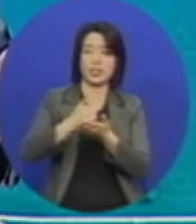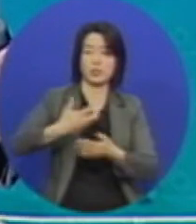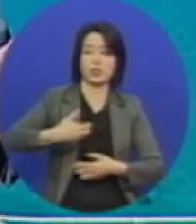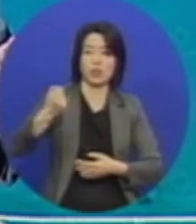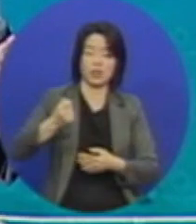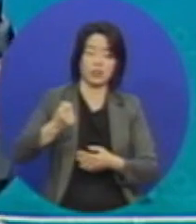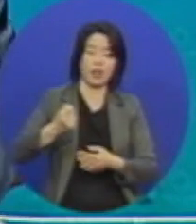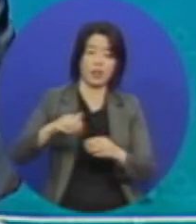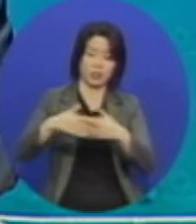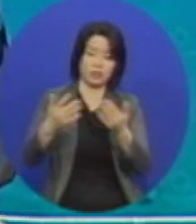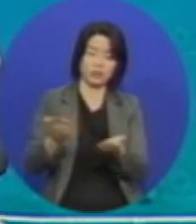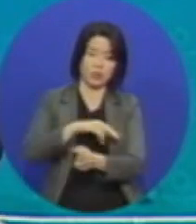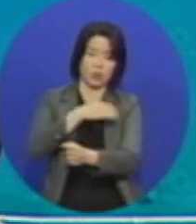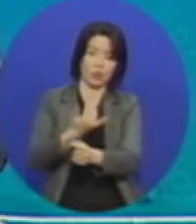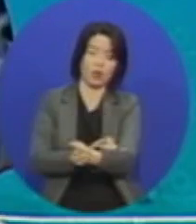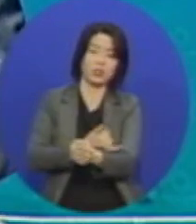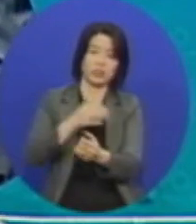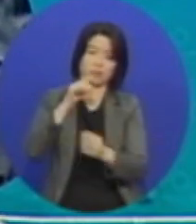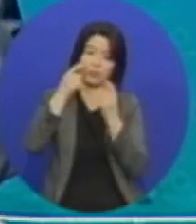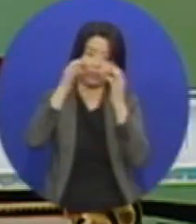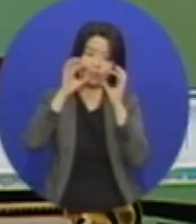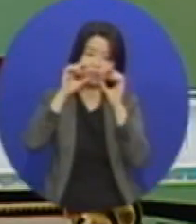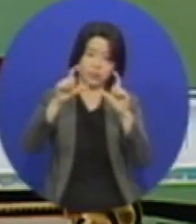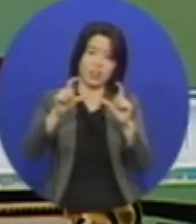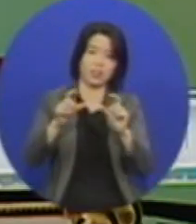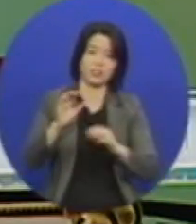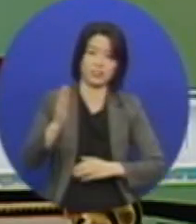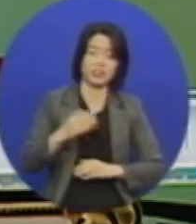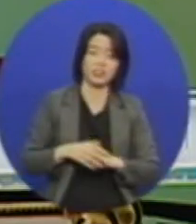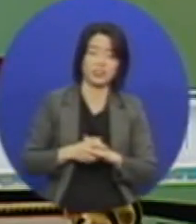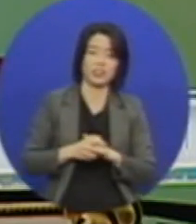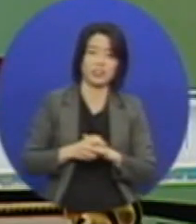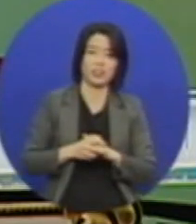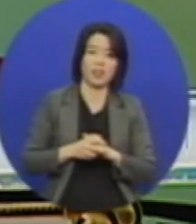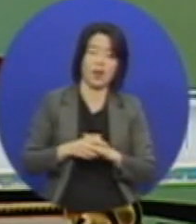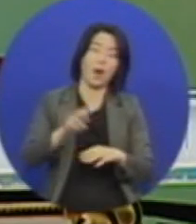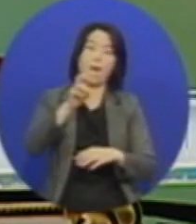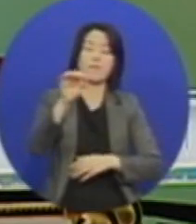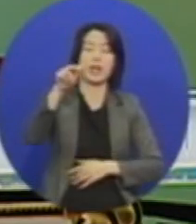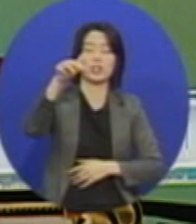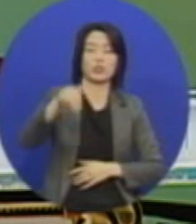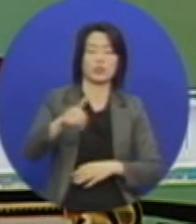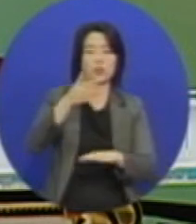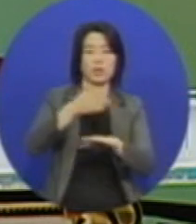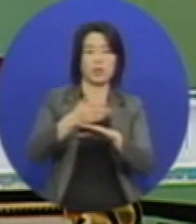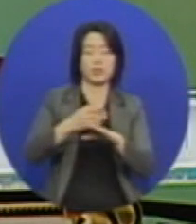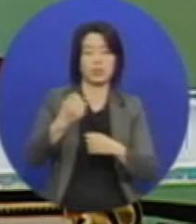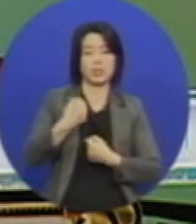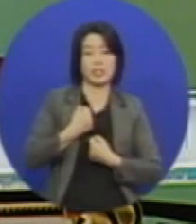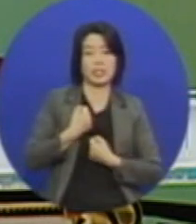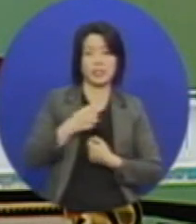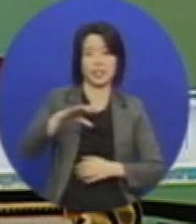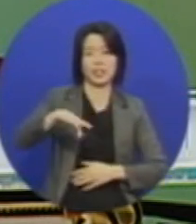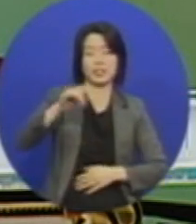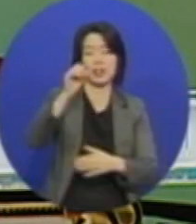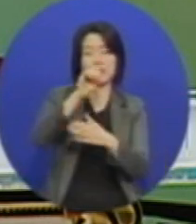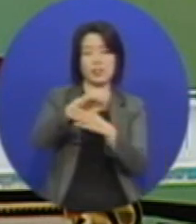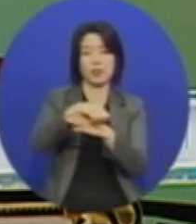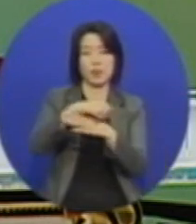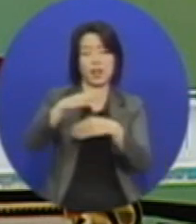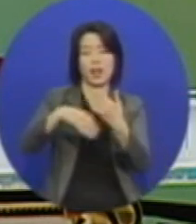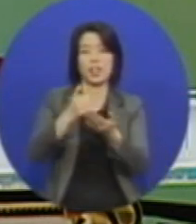주셨어요 우리가 맥주 감사제 를 지킬 때 첫 열매를 하나님께 드리라고 하면